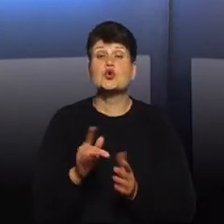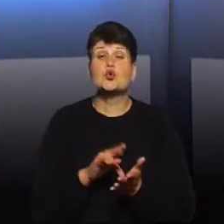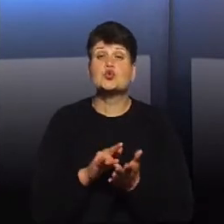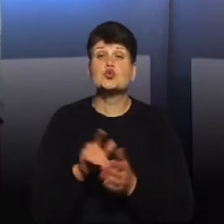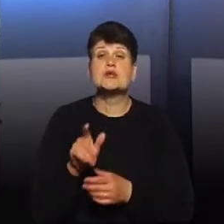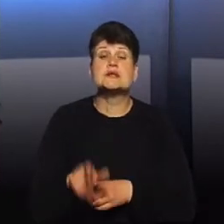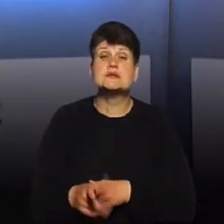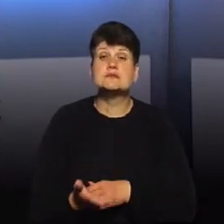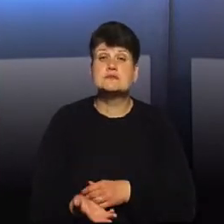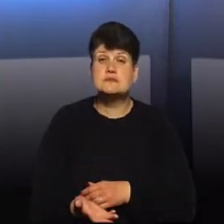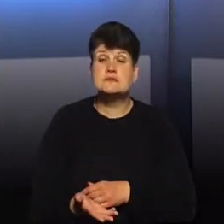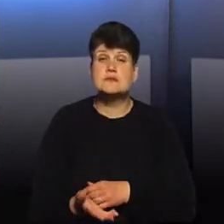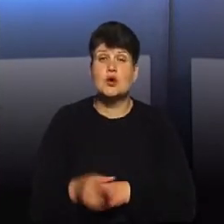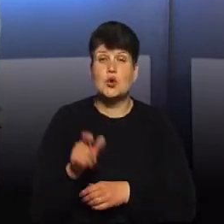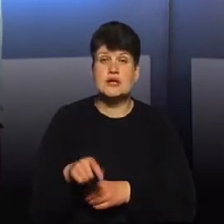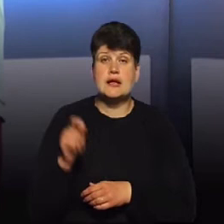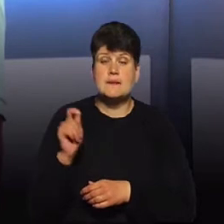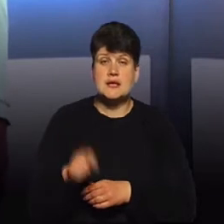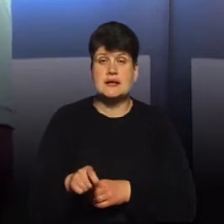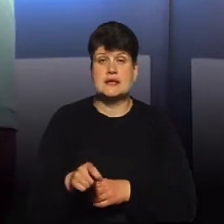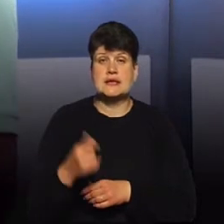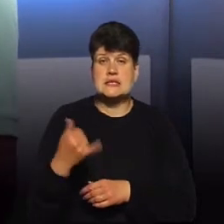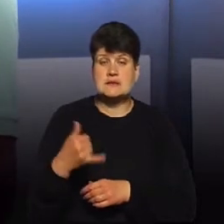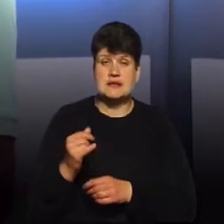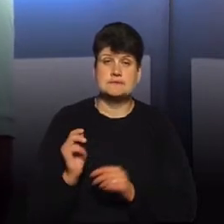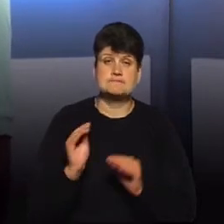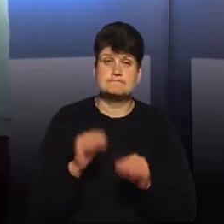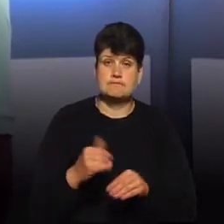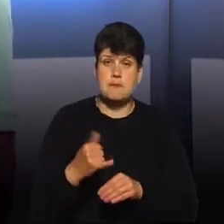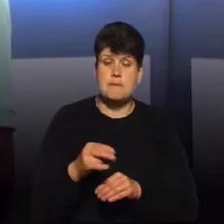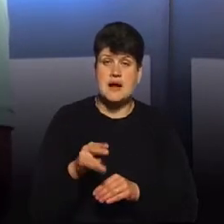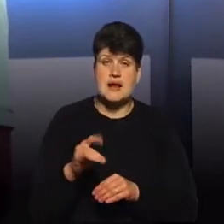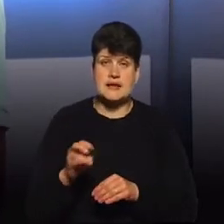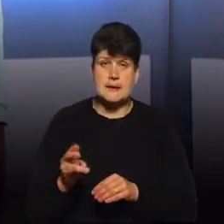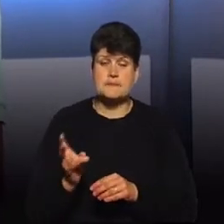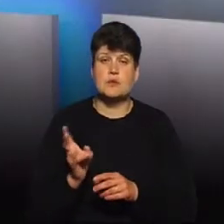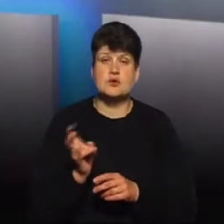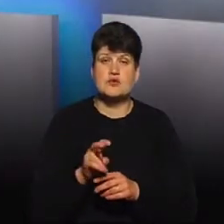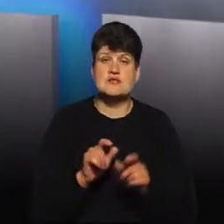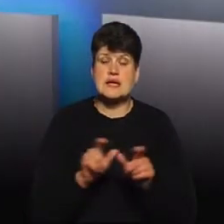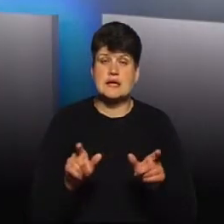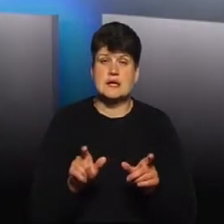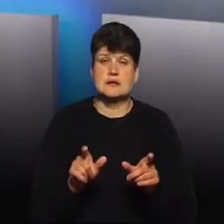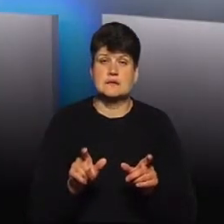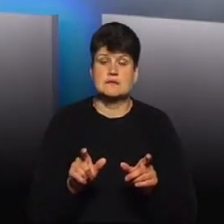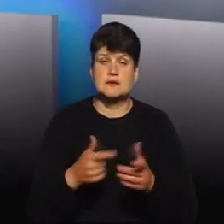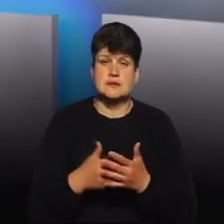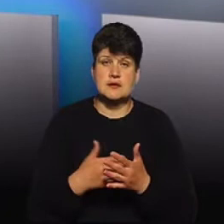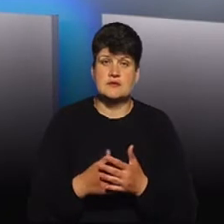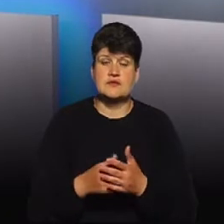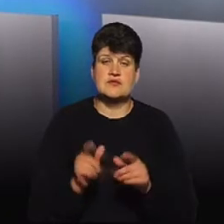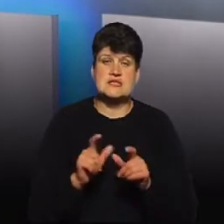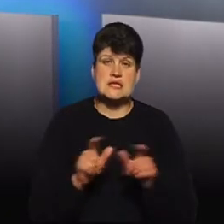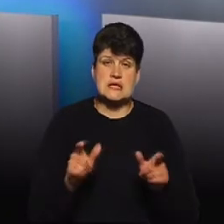на заправочну станцію і залила пальне. Це людина, яка зайшла в заклад розміщення. Щось поїла, десь заклад харчування поїла,